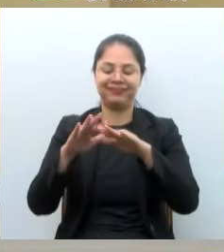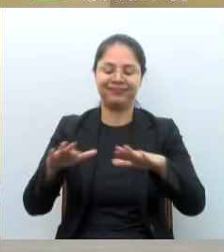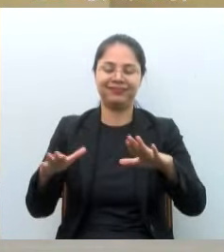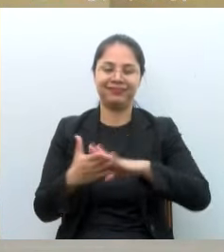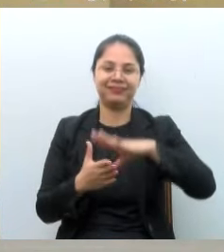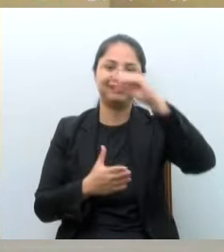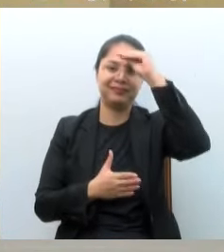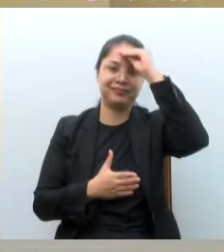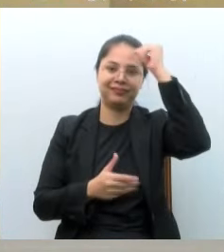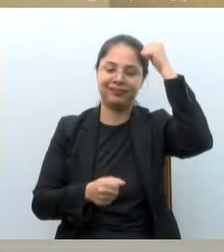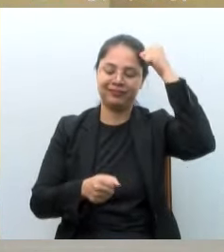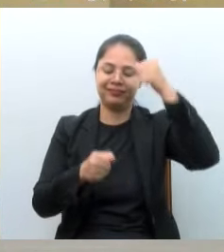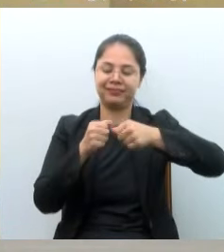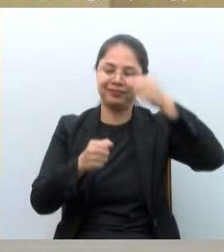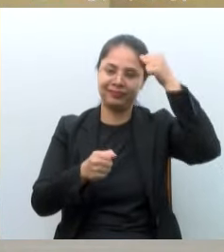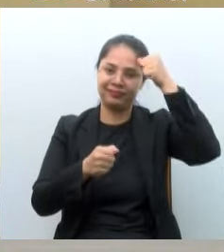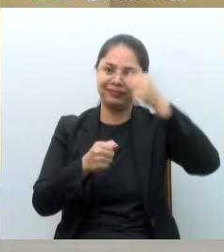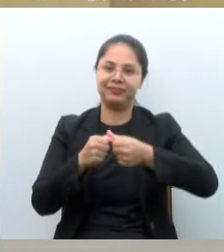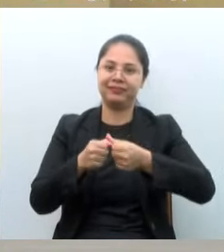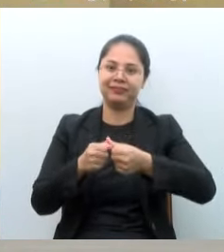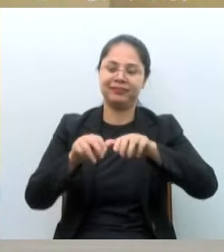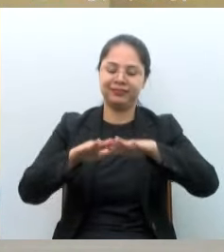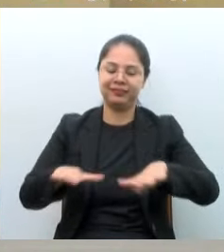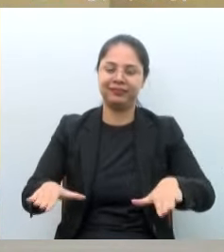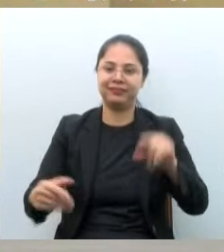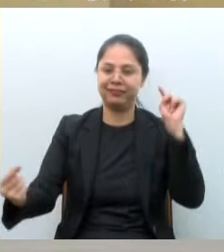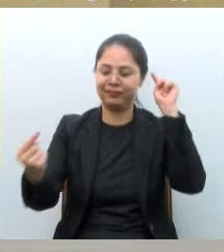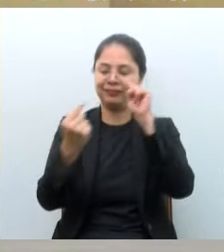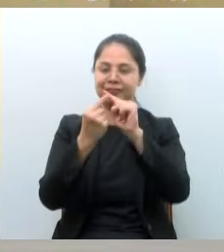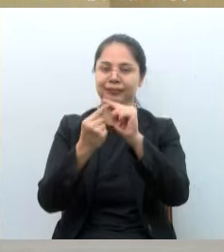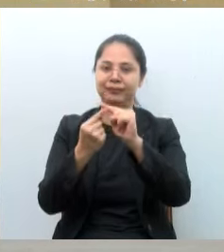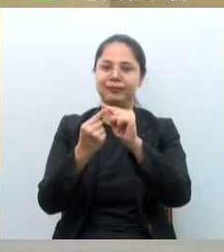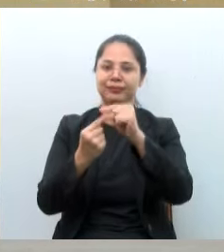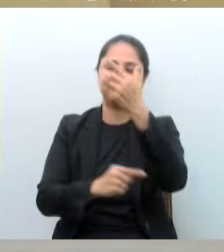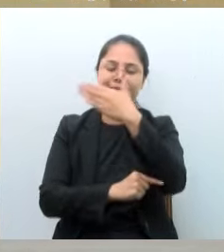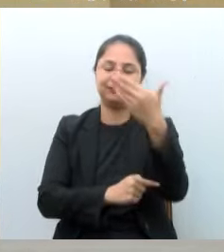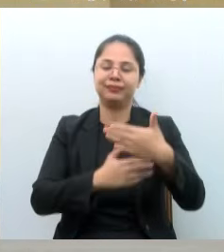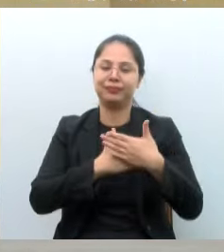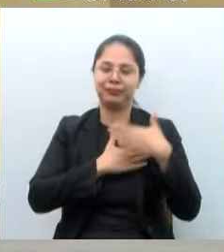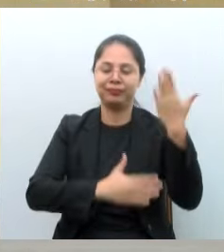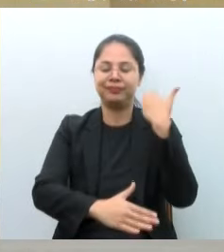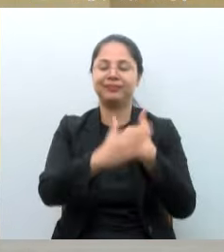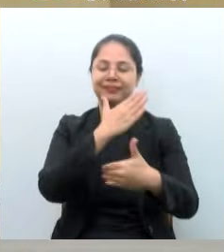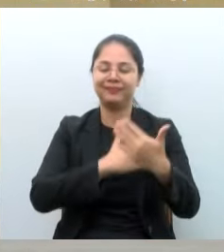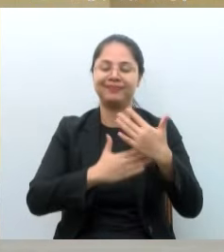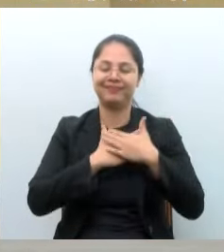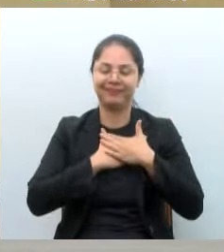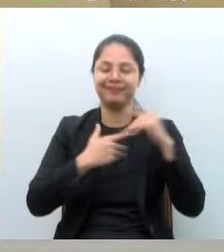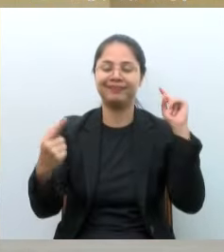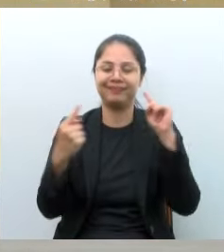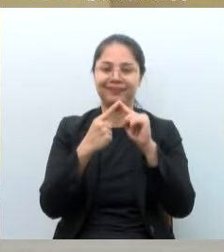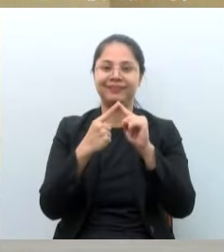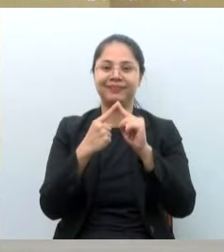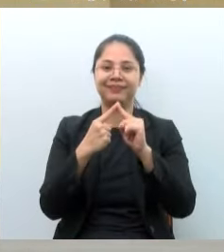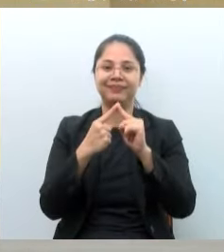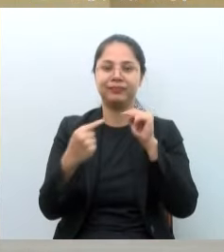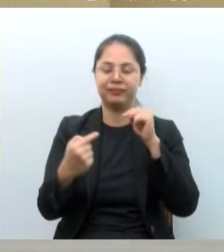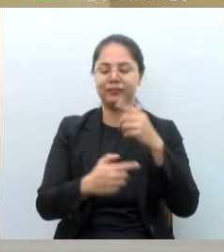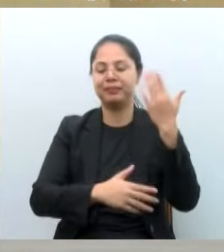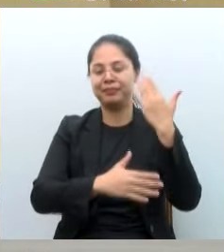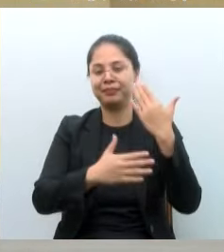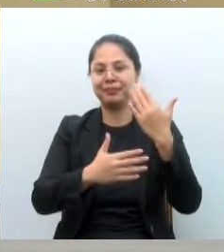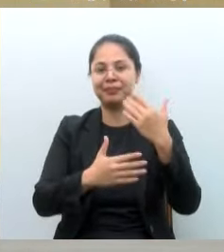ความเป็นนักเรียนความเป็นเด็กที่รักชาติบ้านเมืองรู้จักประวัติศาสตร์ที่มาของชาติบ้านเมืองแล้